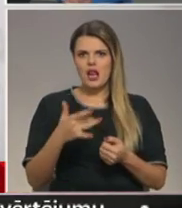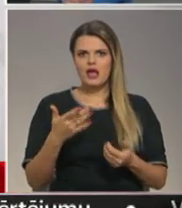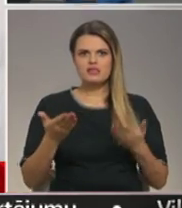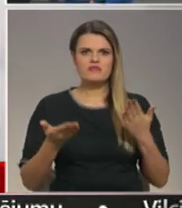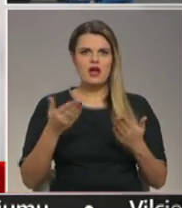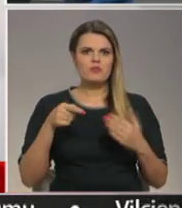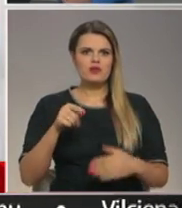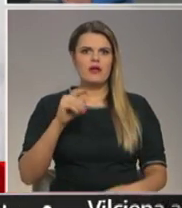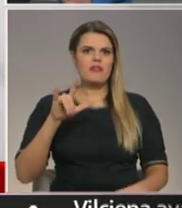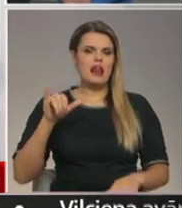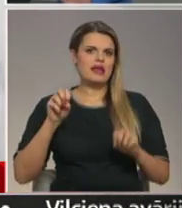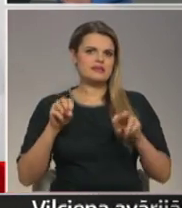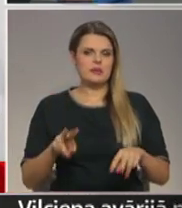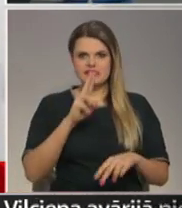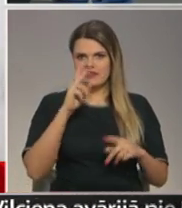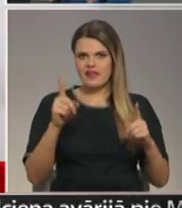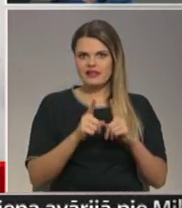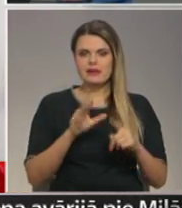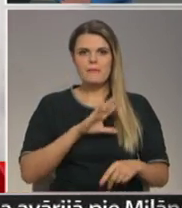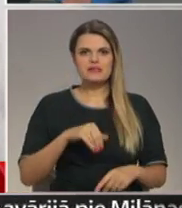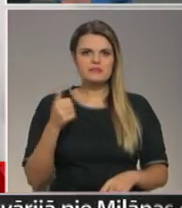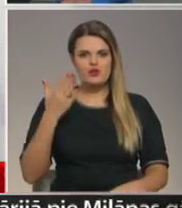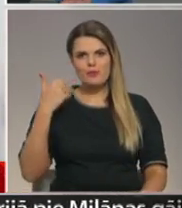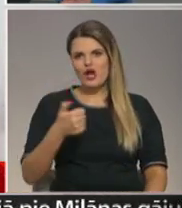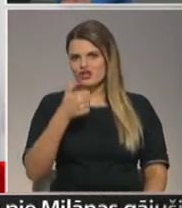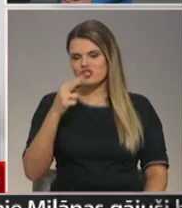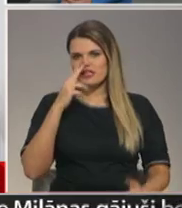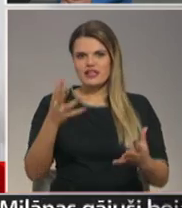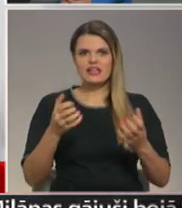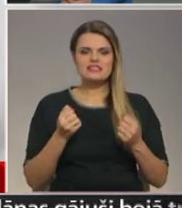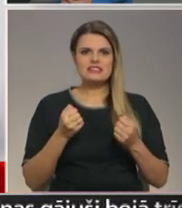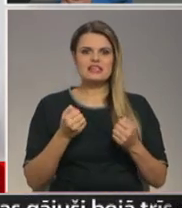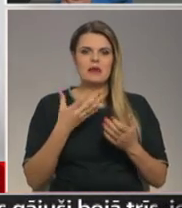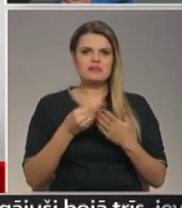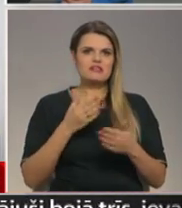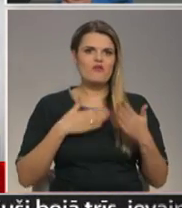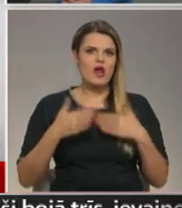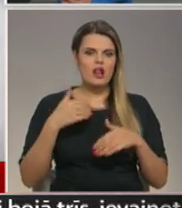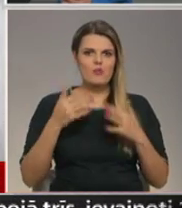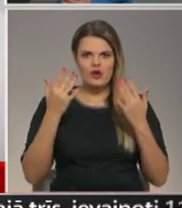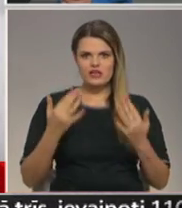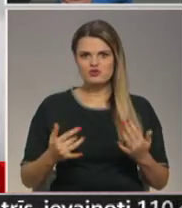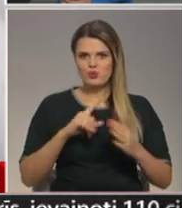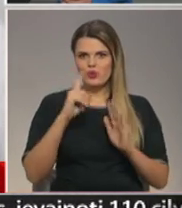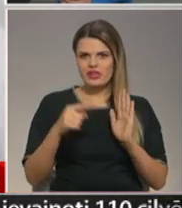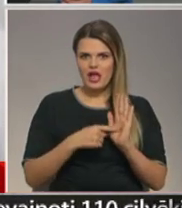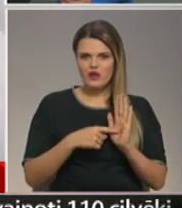būt arī Telijas poza iespējams pēc tā, ka viņi pagājušajā gadā nesaņēma sev cerēto rezultātu.